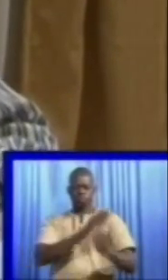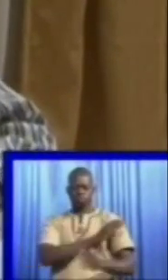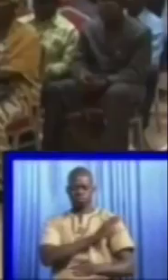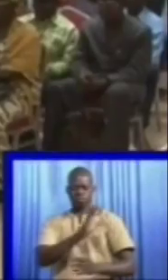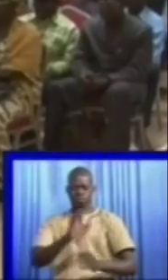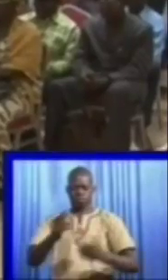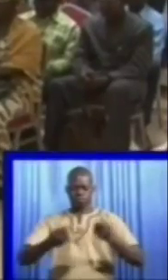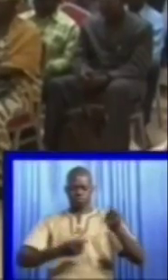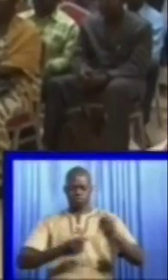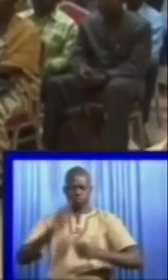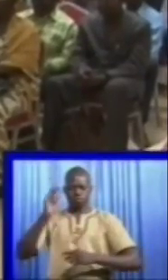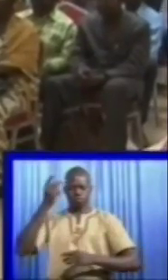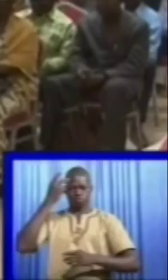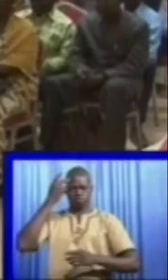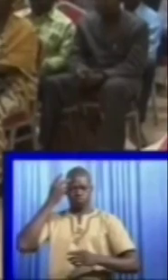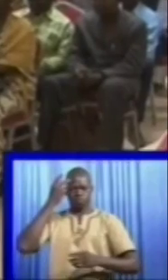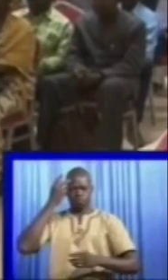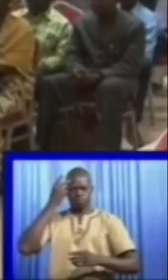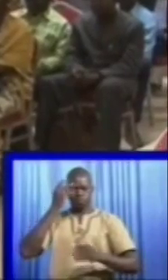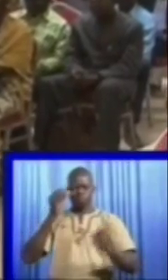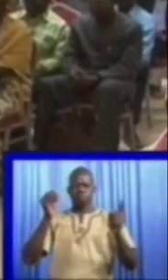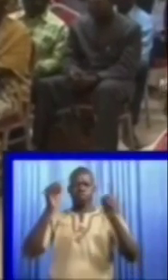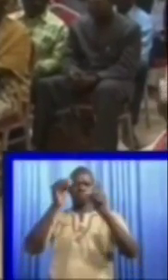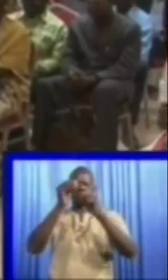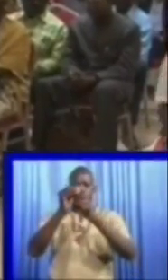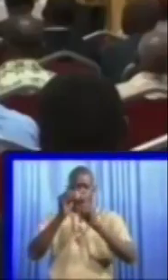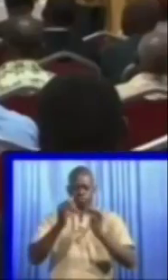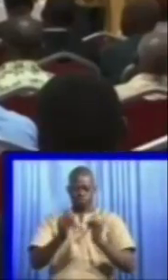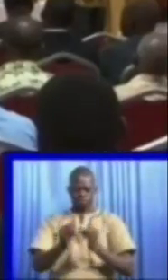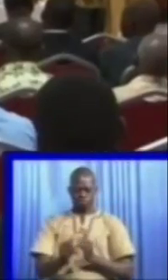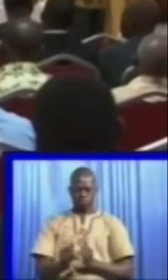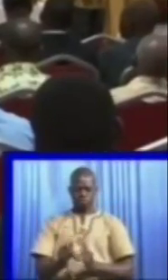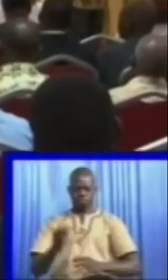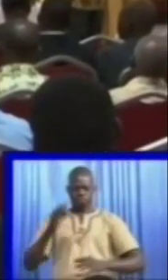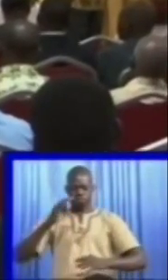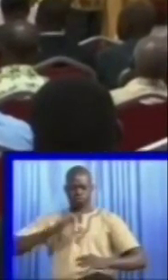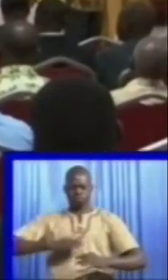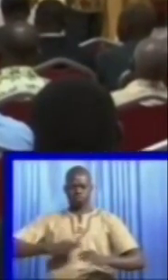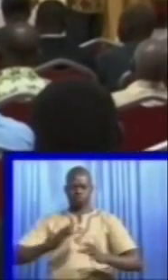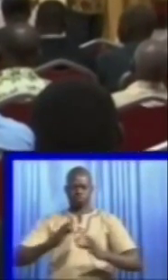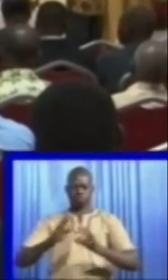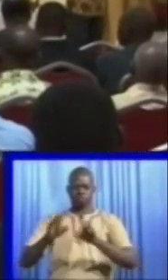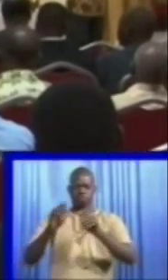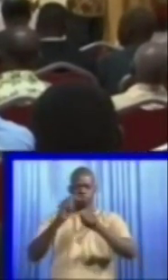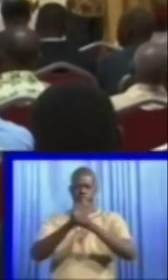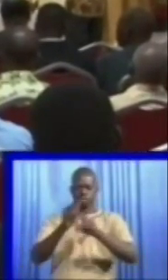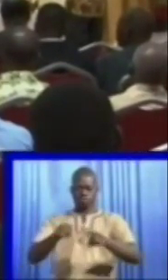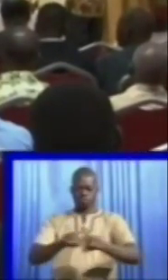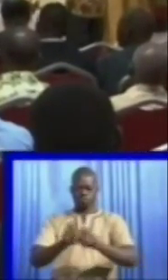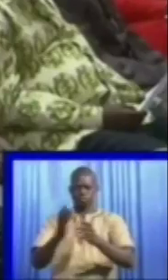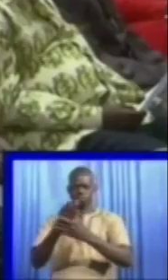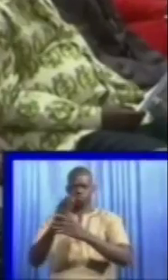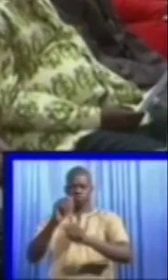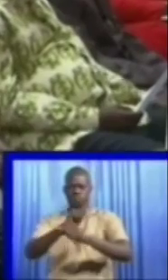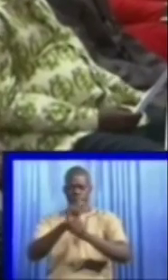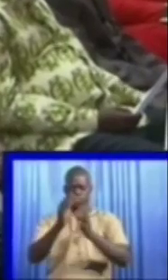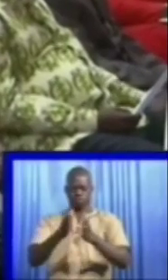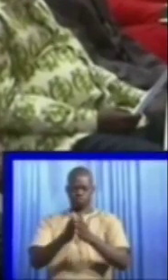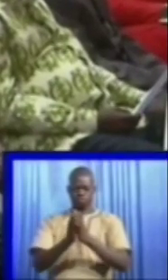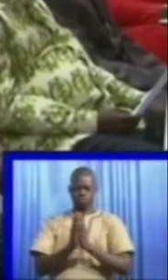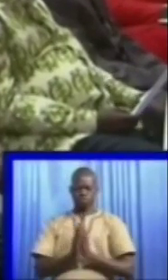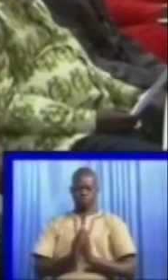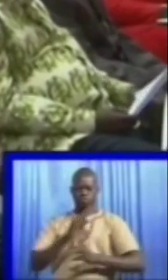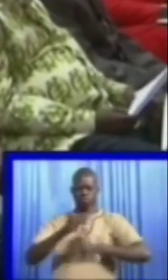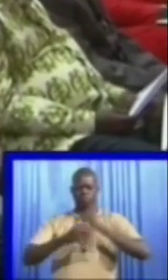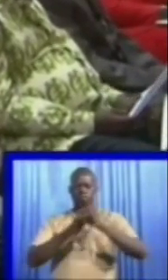la gouvernance politique. L'objectif à terme est de favoriser une synergie d'action entre les acteurs de la